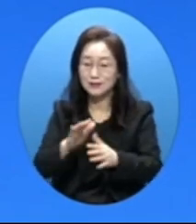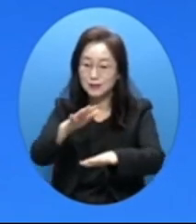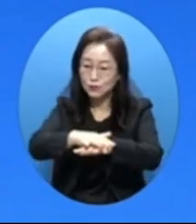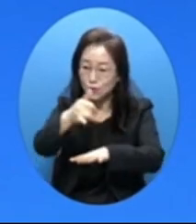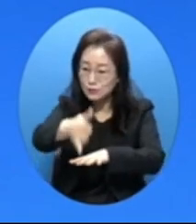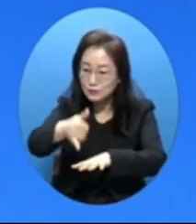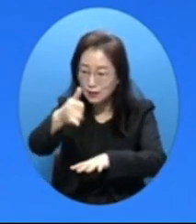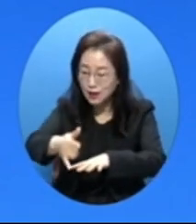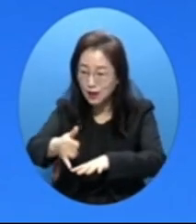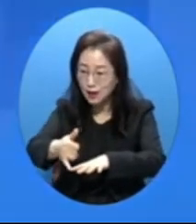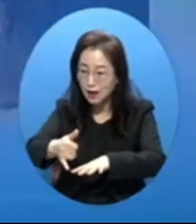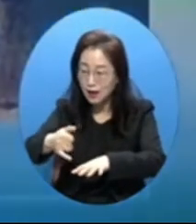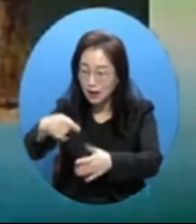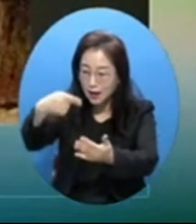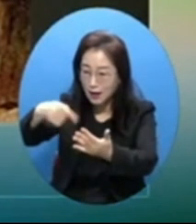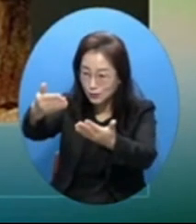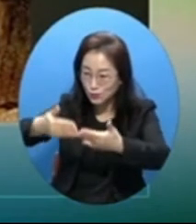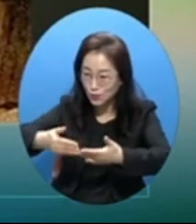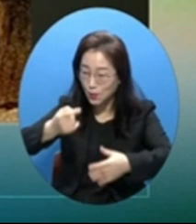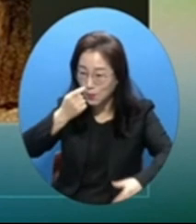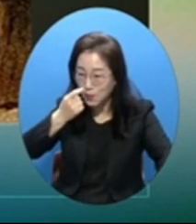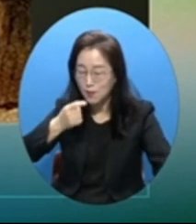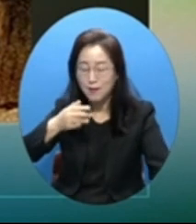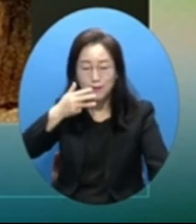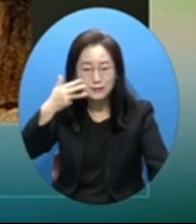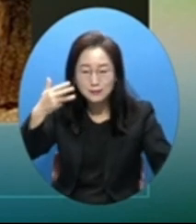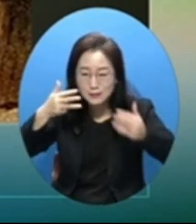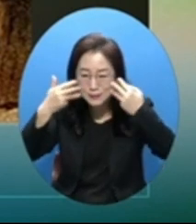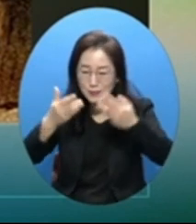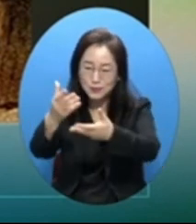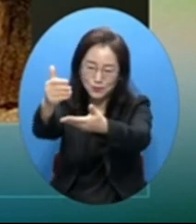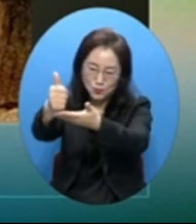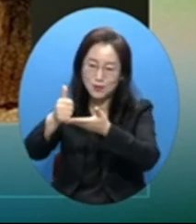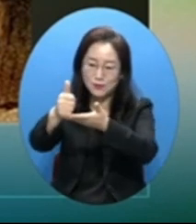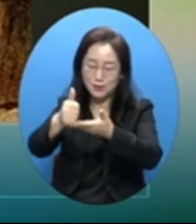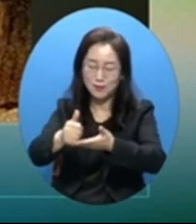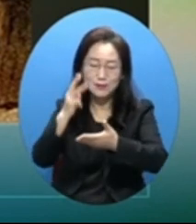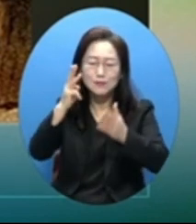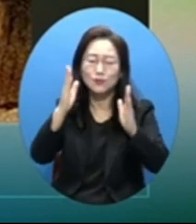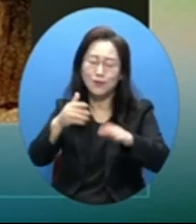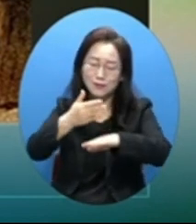농사법을 배워준 인디언들 추정해서 3일 동안 감사삼치를 벌입니다